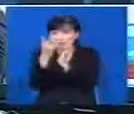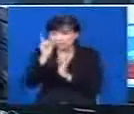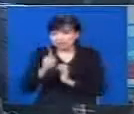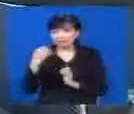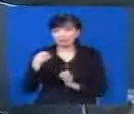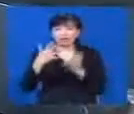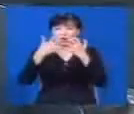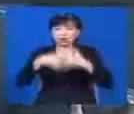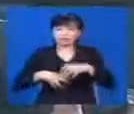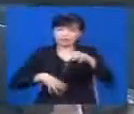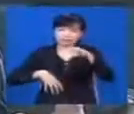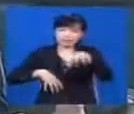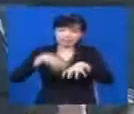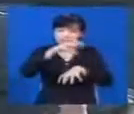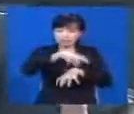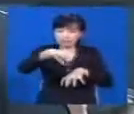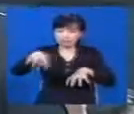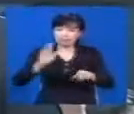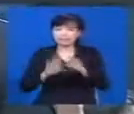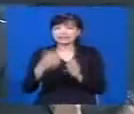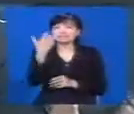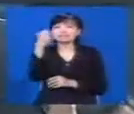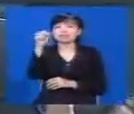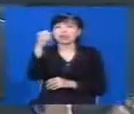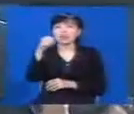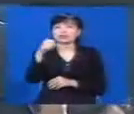จน์ฮะเรื่องของภาคใต้ตอนนี้